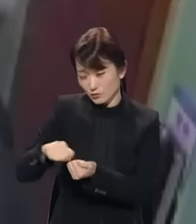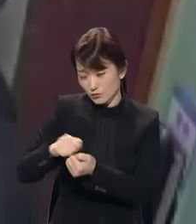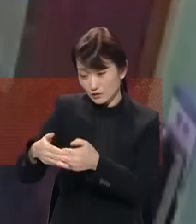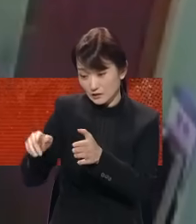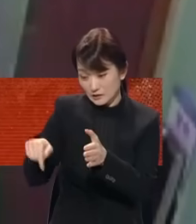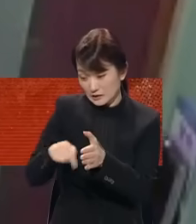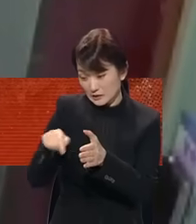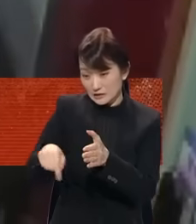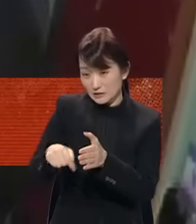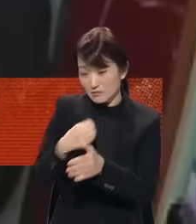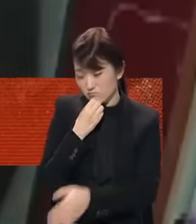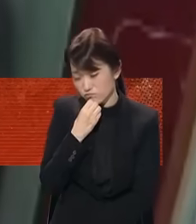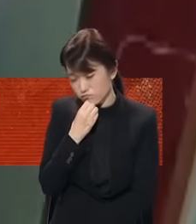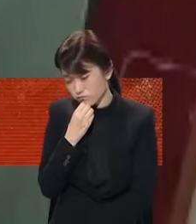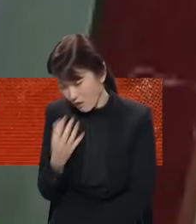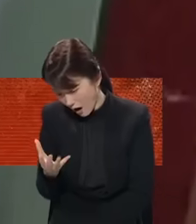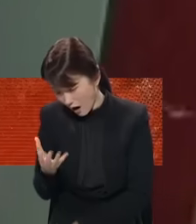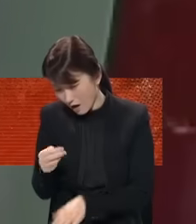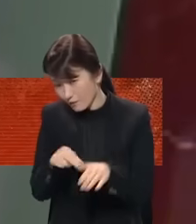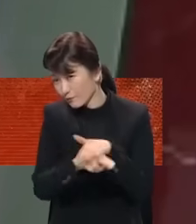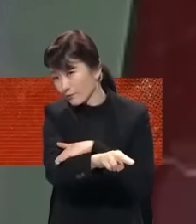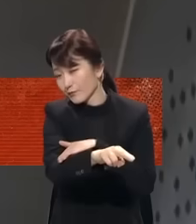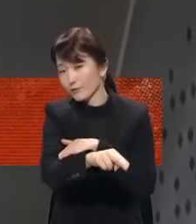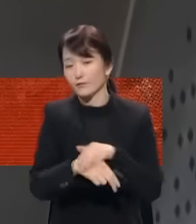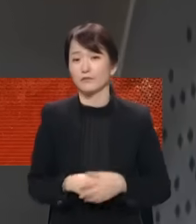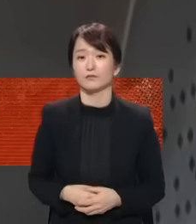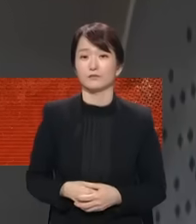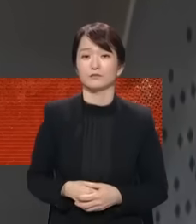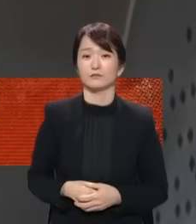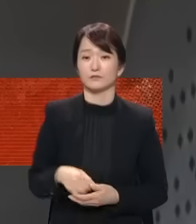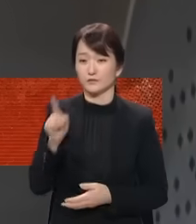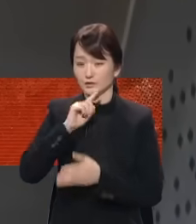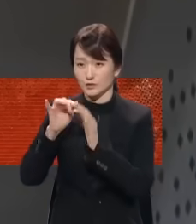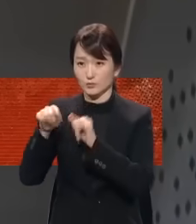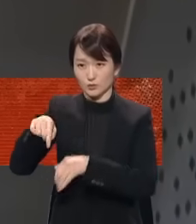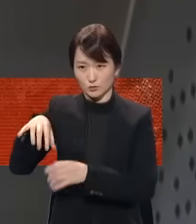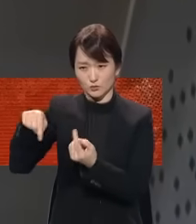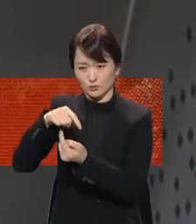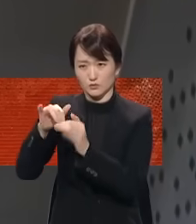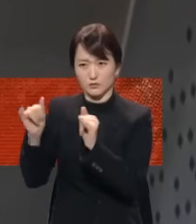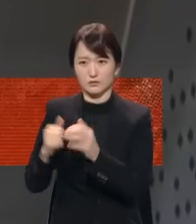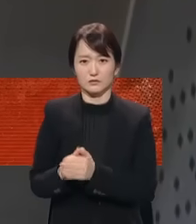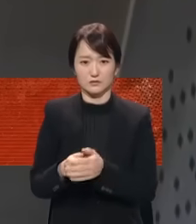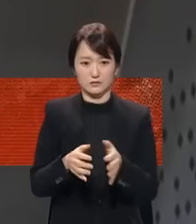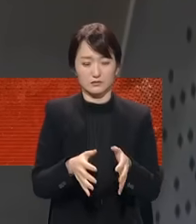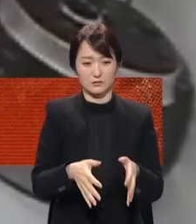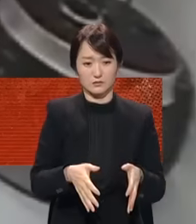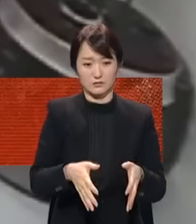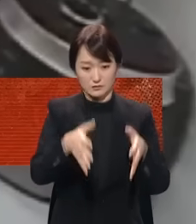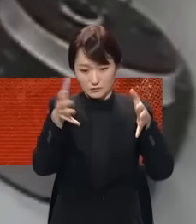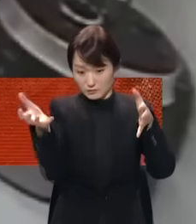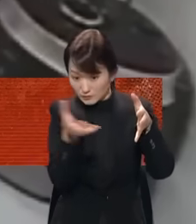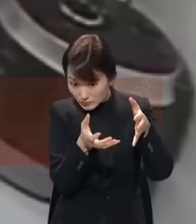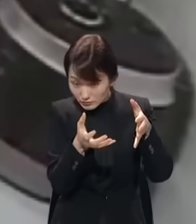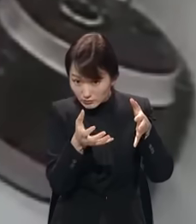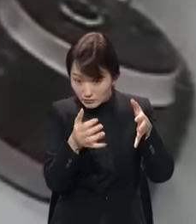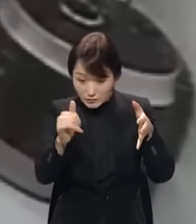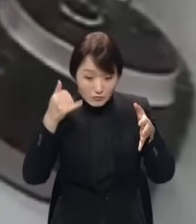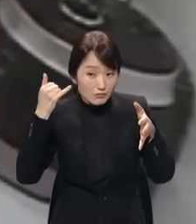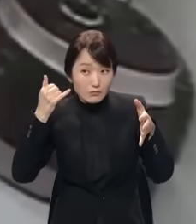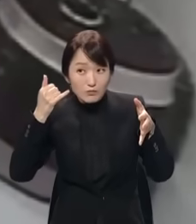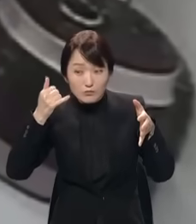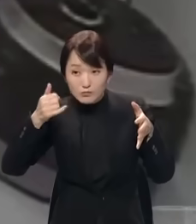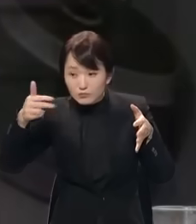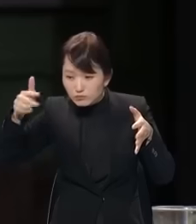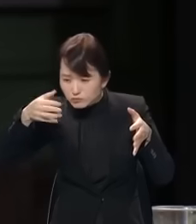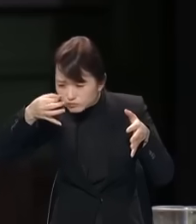하고 저렇게 도주를 한 겁니다. 이 제보자는 저 고시원의 운영자였습니다. 입주민 연락받고 CCTV를 확인해봤는데 이 고시원